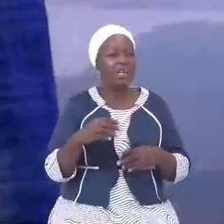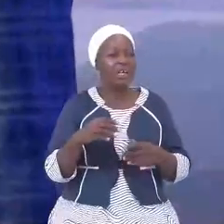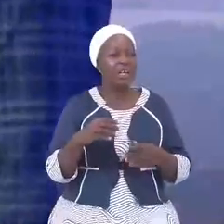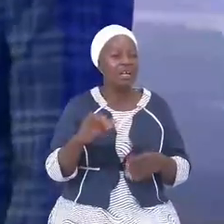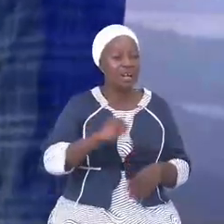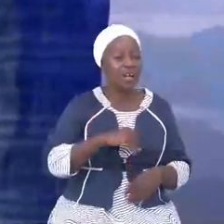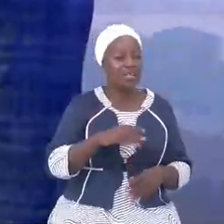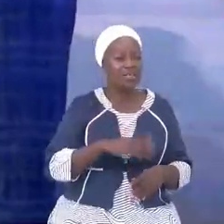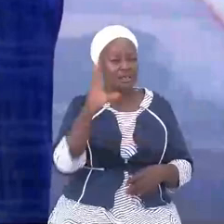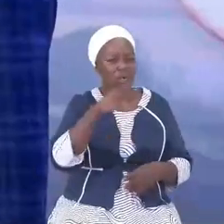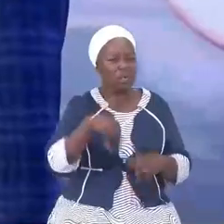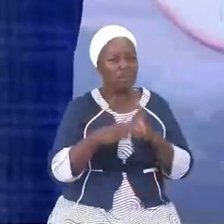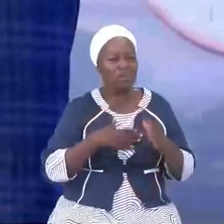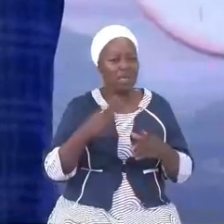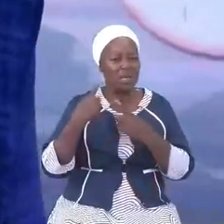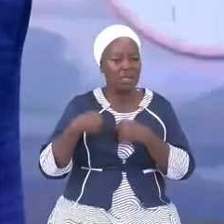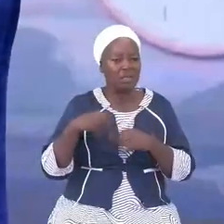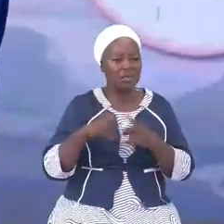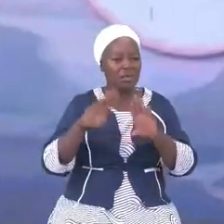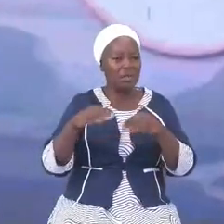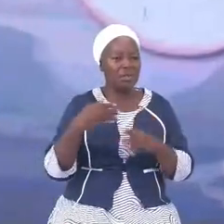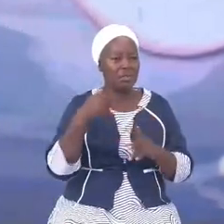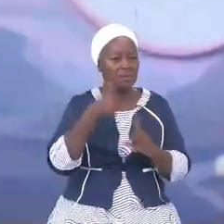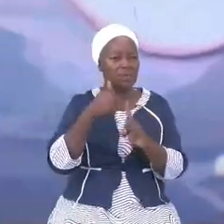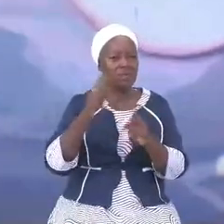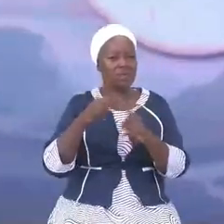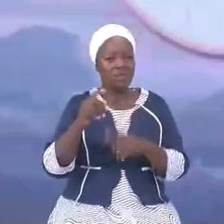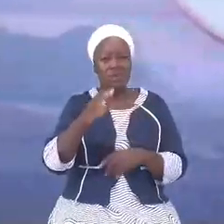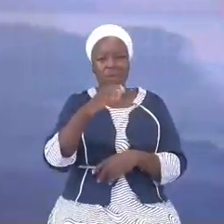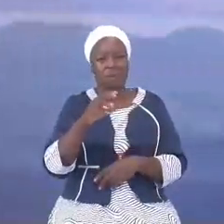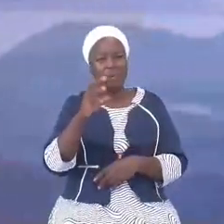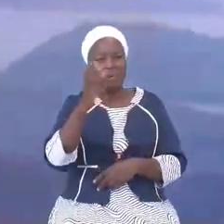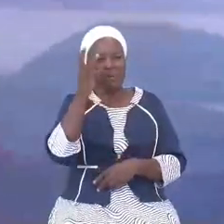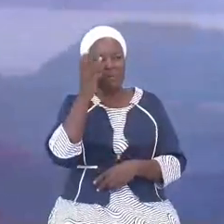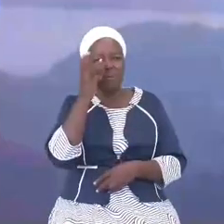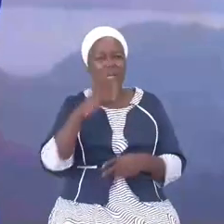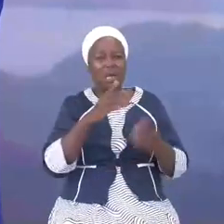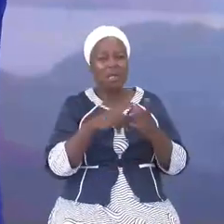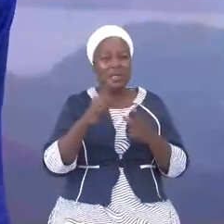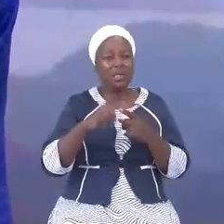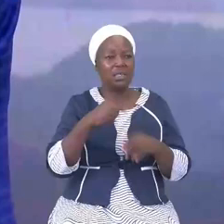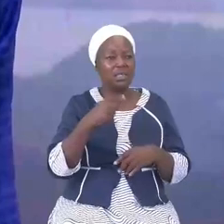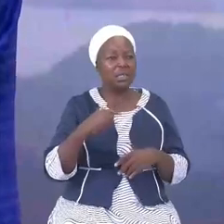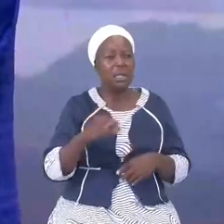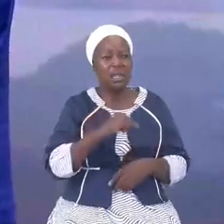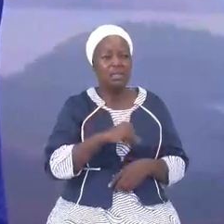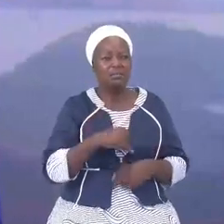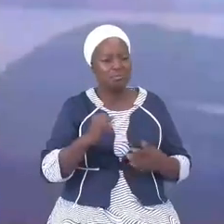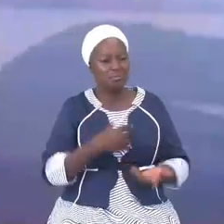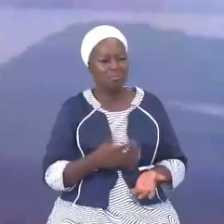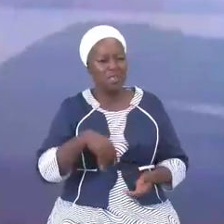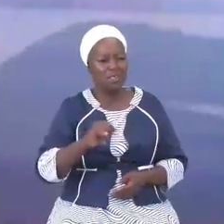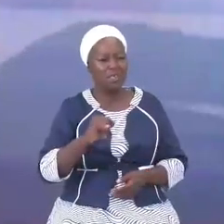J'ai résolu en mon cœur de livrer ma chair au vin, tandis que mon cœur me conduirait avec sagesse et